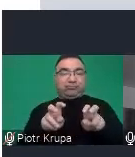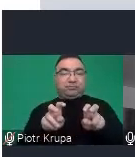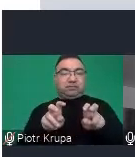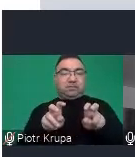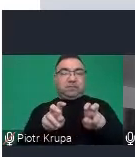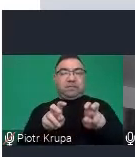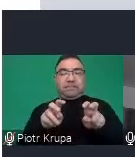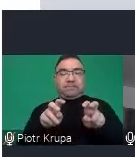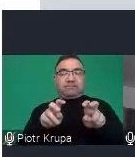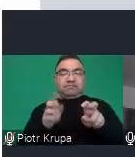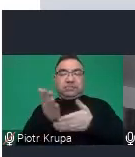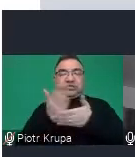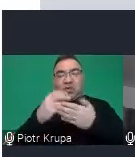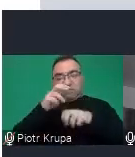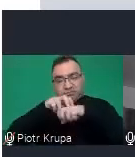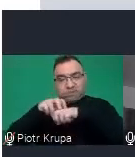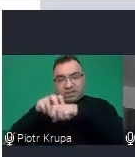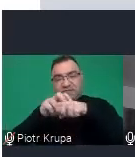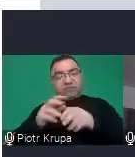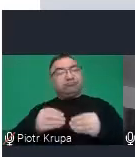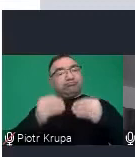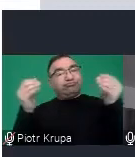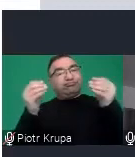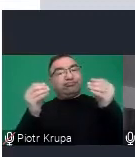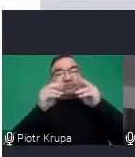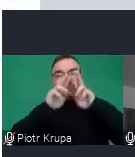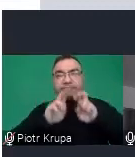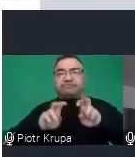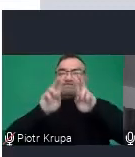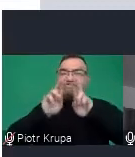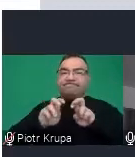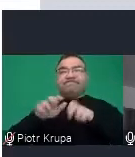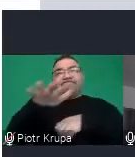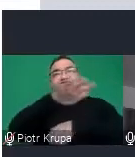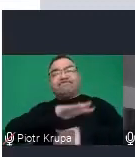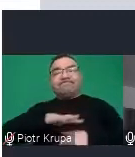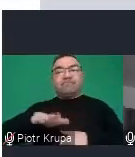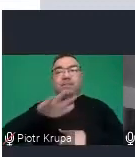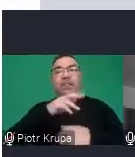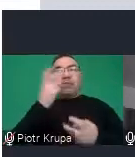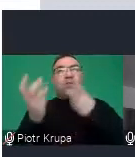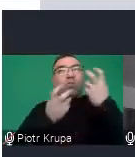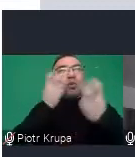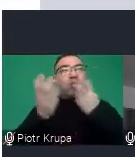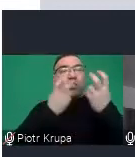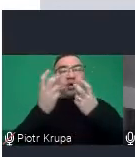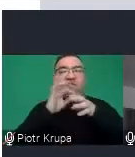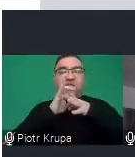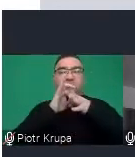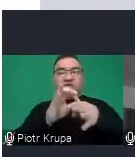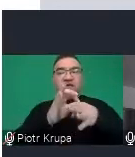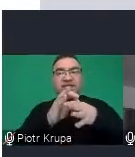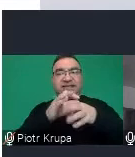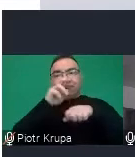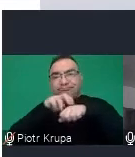komórkę badawczo-rozwojową, której zadaniem jest analizowanie rynku, poszukiwanie, wdrażanie,